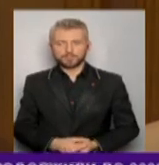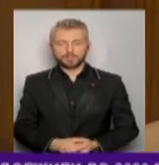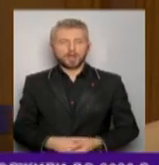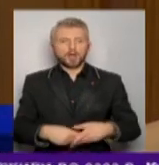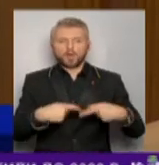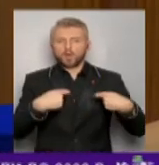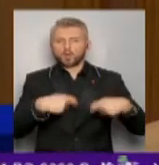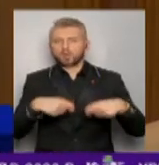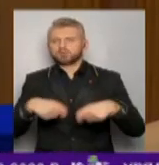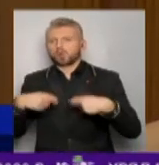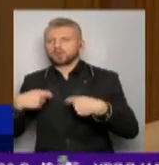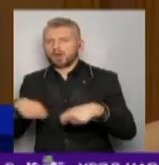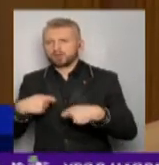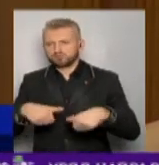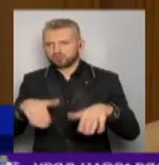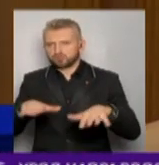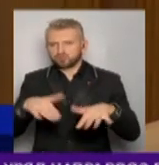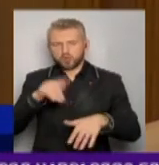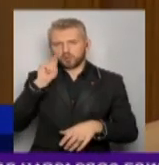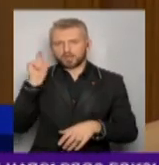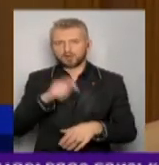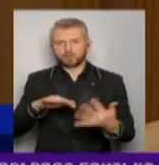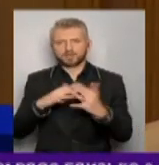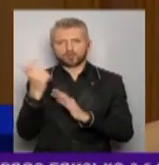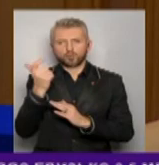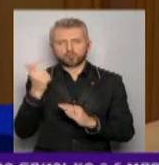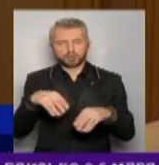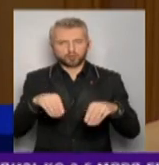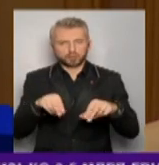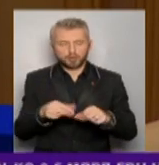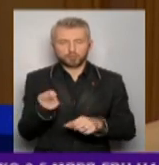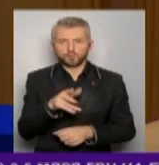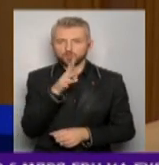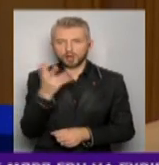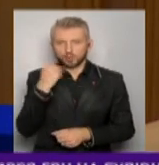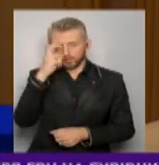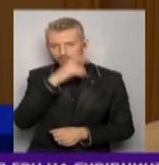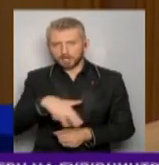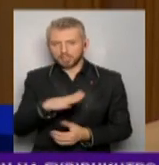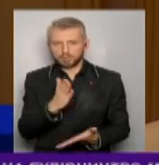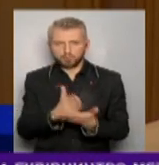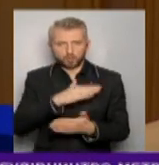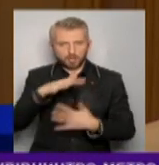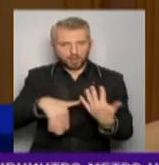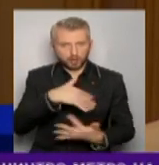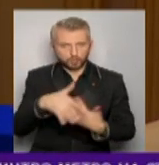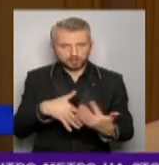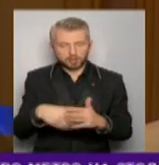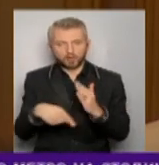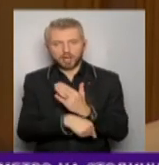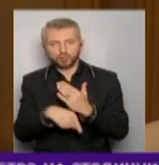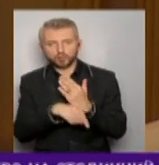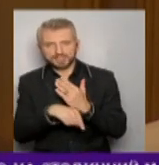Розпродати українську сільськогосподарську землю в той час, коли в країні панує хаос,